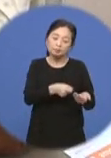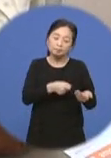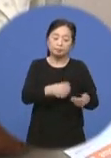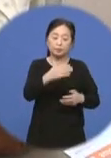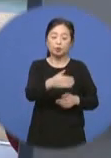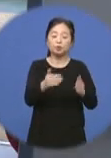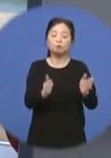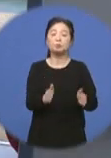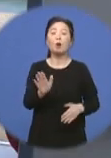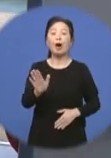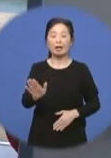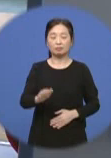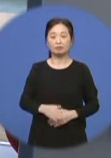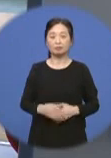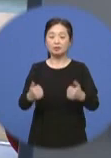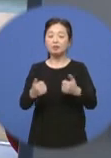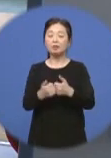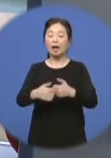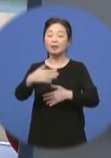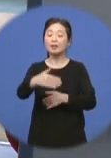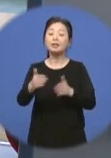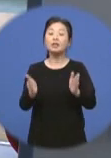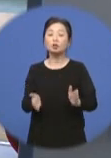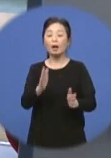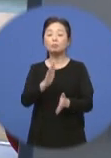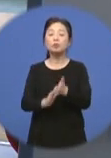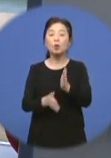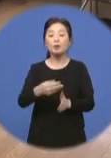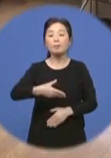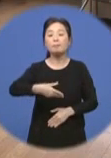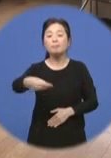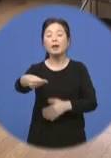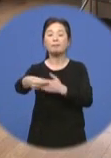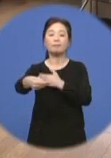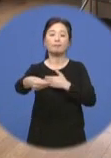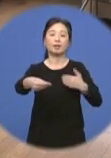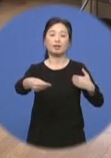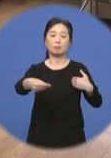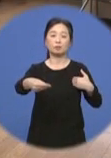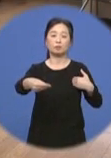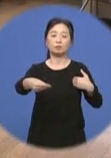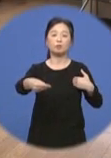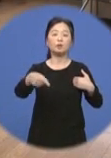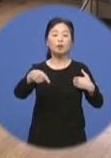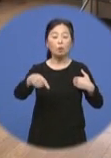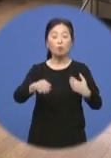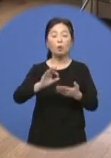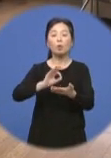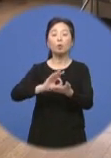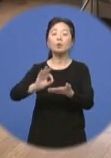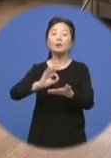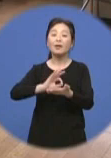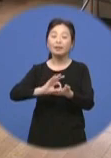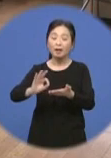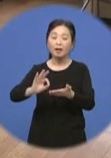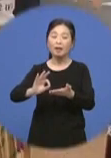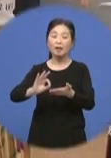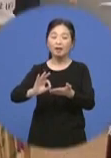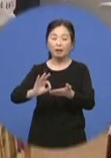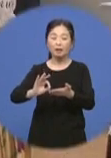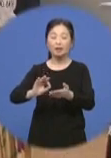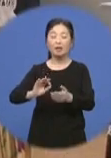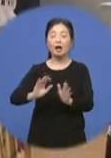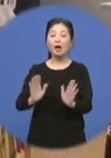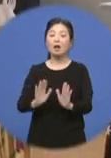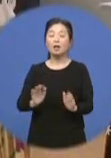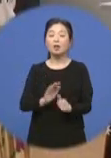、会議室は無料で貸し出しを行っています。でその会議室を利用して子育てサークルなどさ